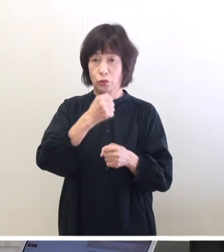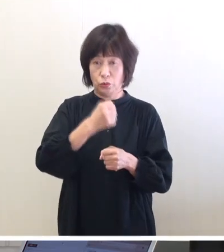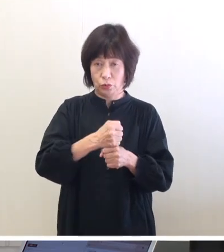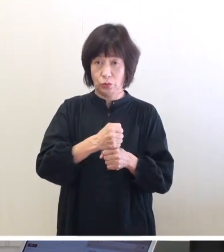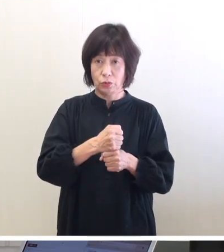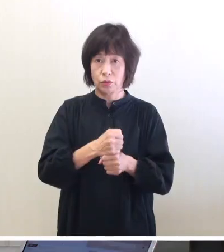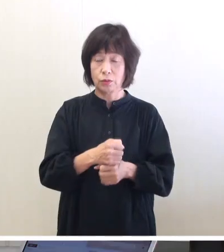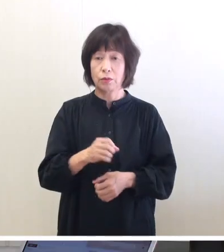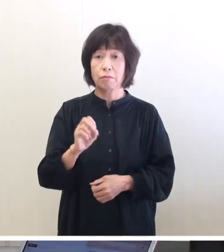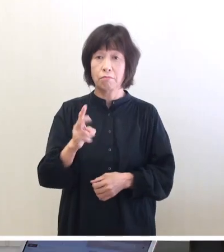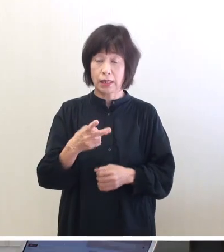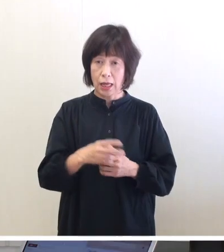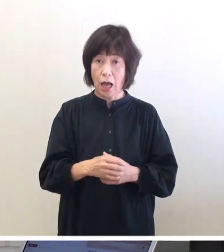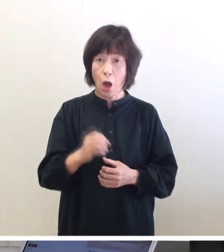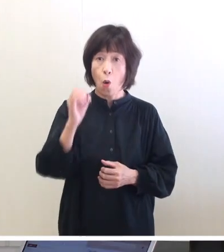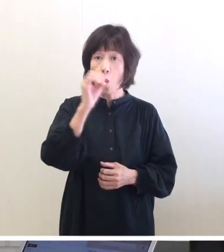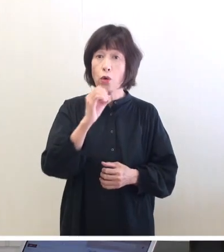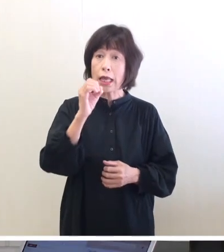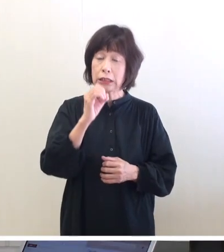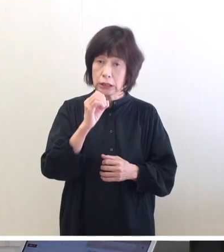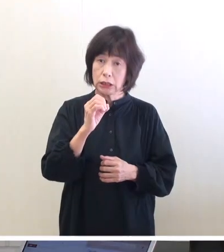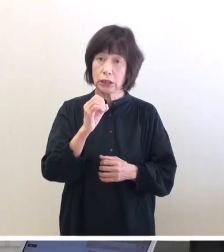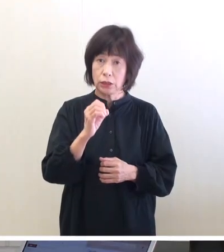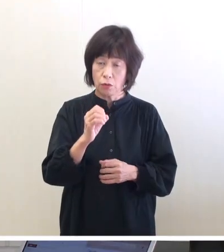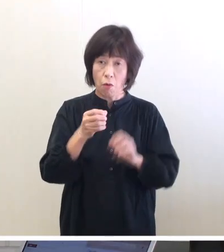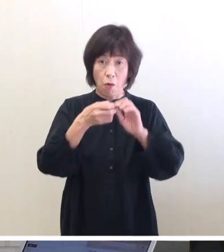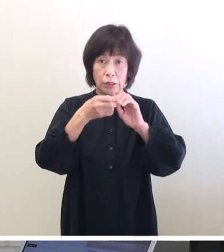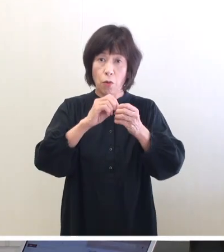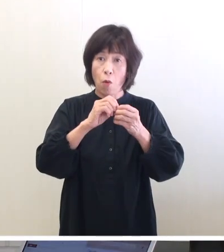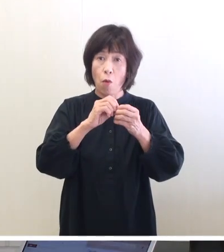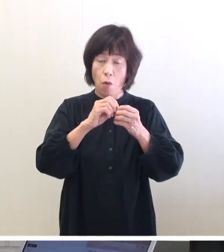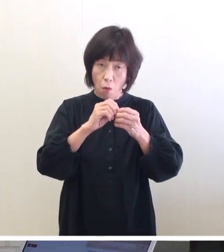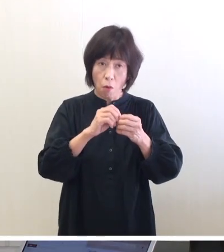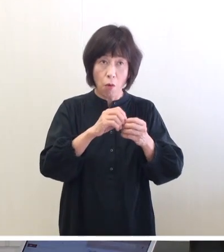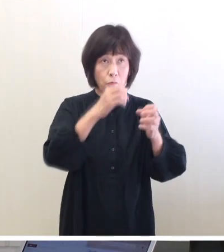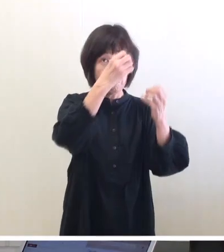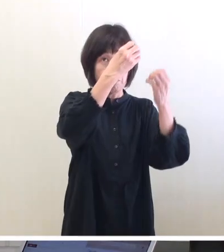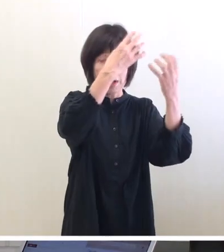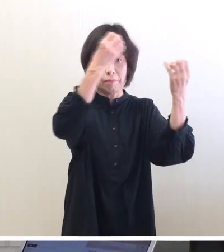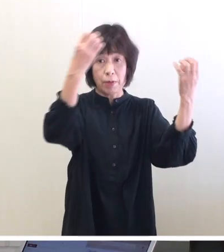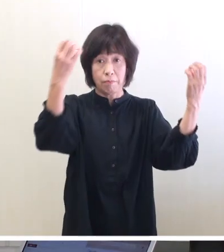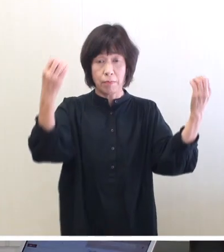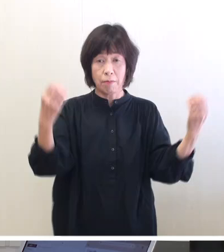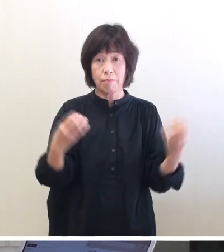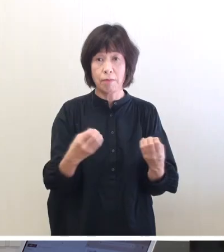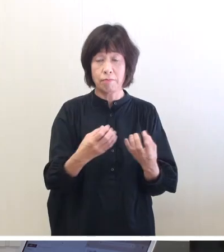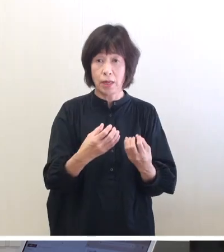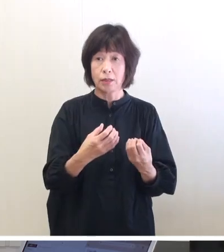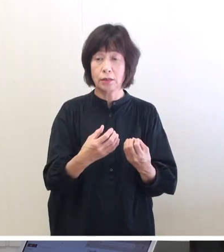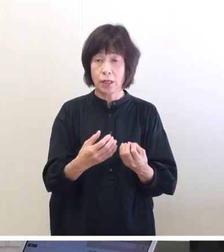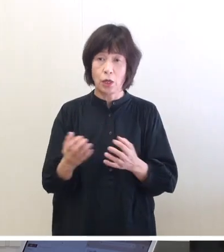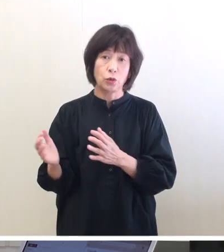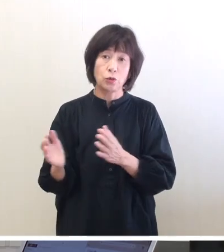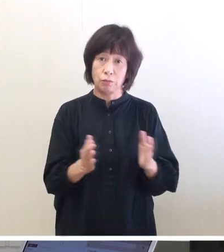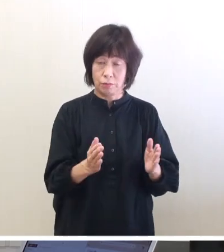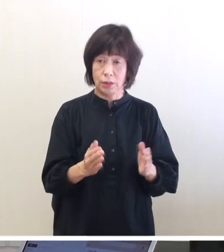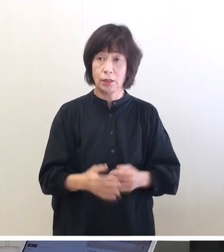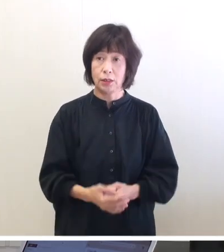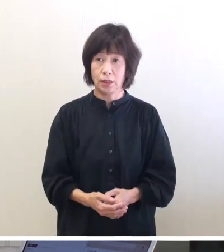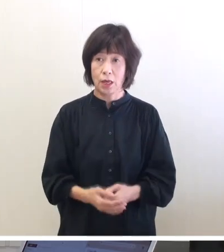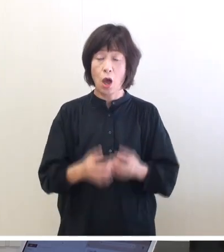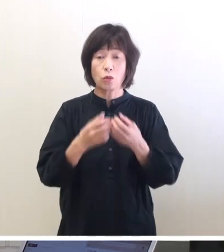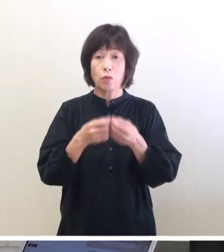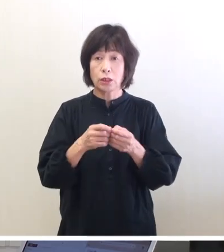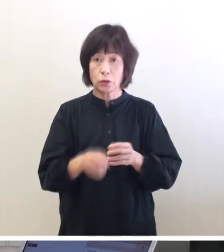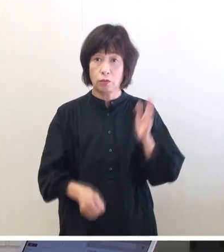のあるオレンジ色、電球色の照明を基調として整備を進めます。で具体的にはです